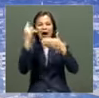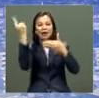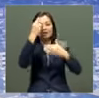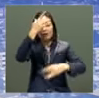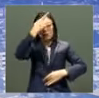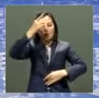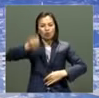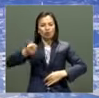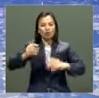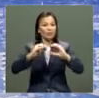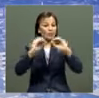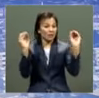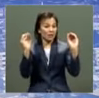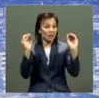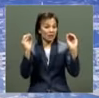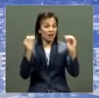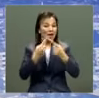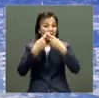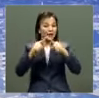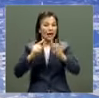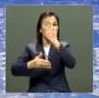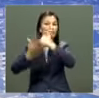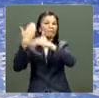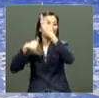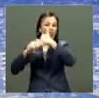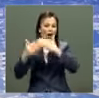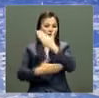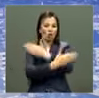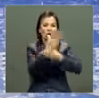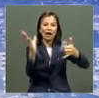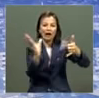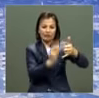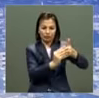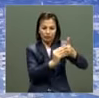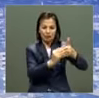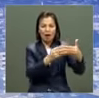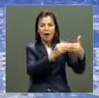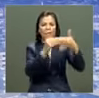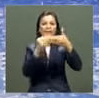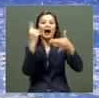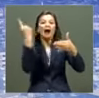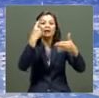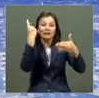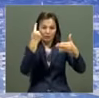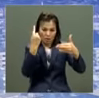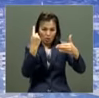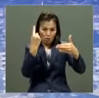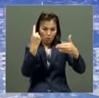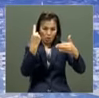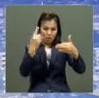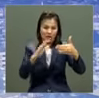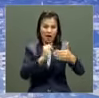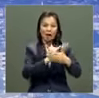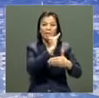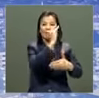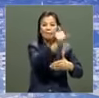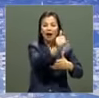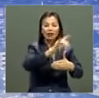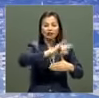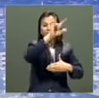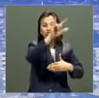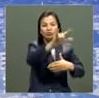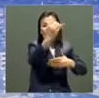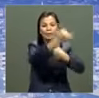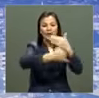โรคประจำตัวใดๆแต่มีประวัติเสี่ยงครับก็คือเขาเป็นไกด์แล้วก็ไปประเทศจอร์เจียเมื่อวันที่13